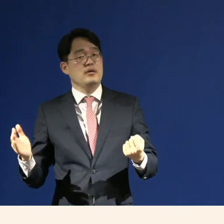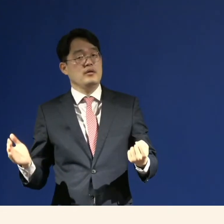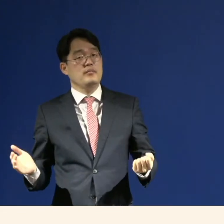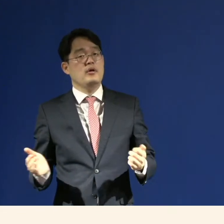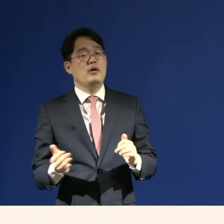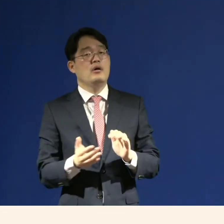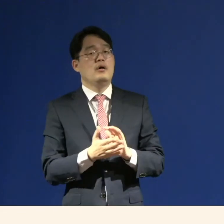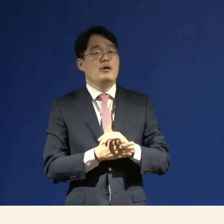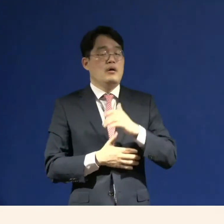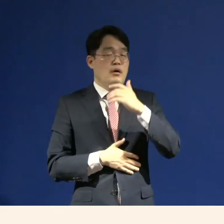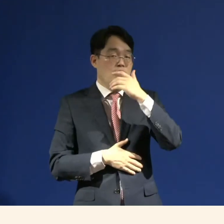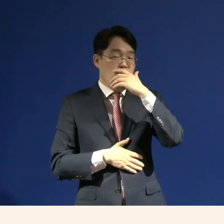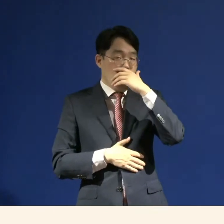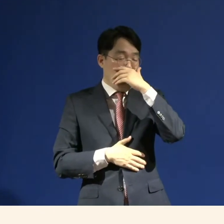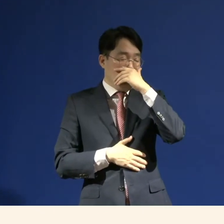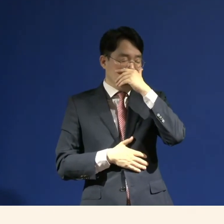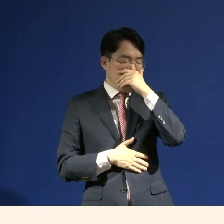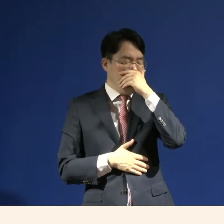힘입어